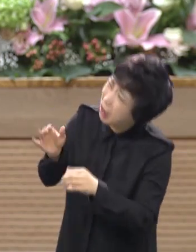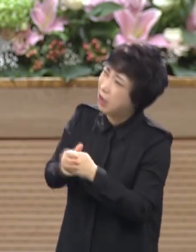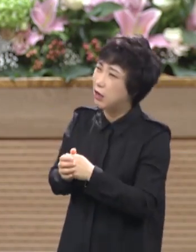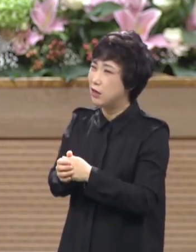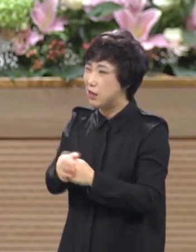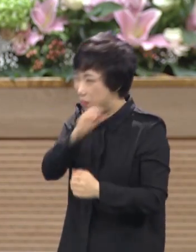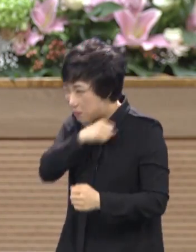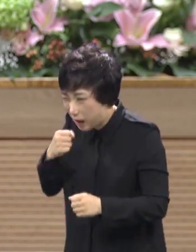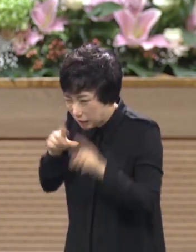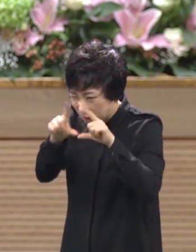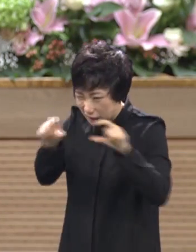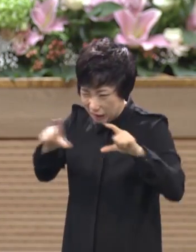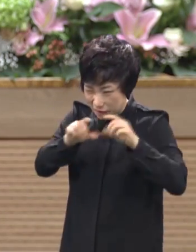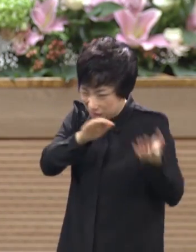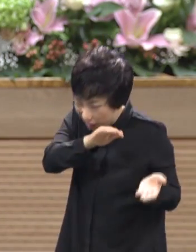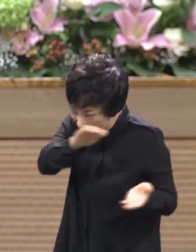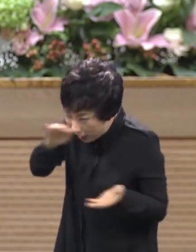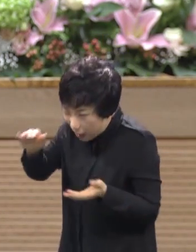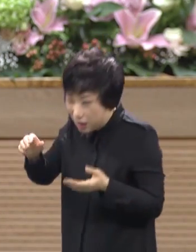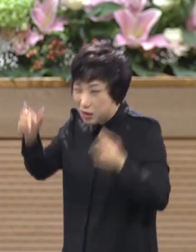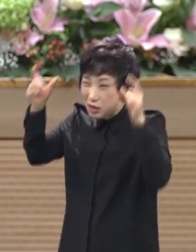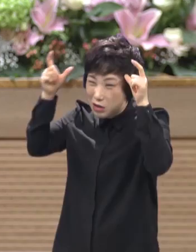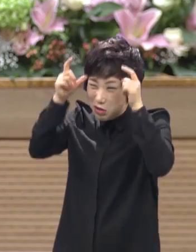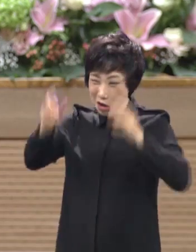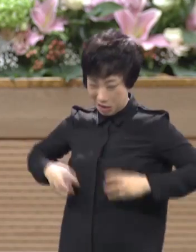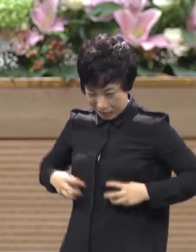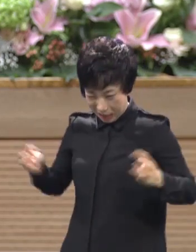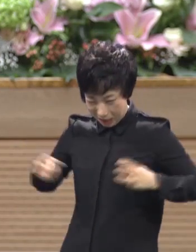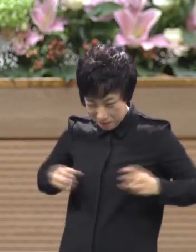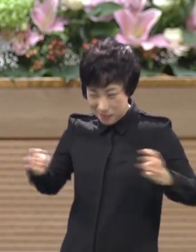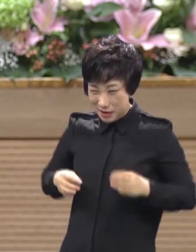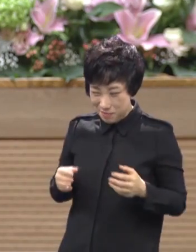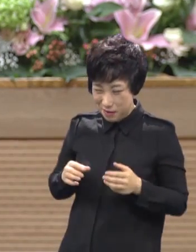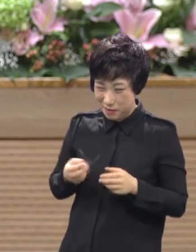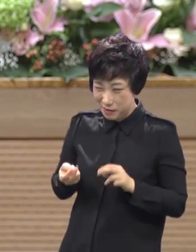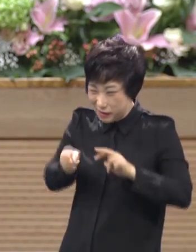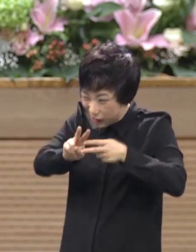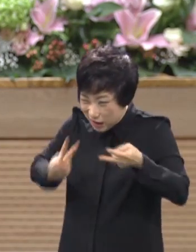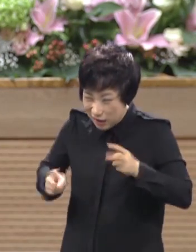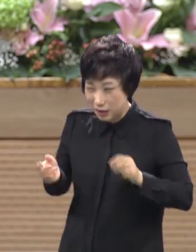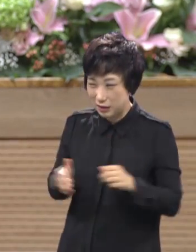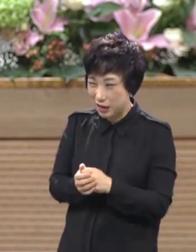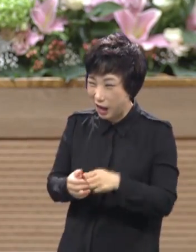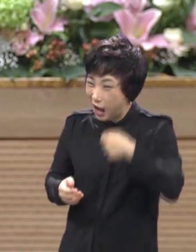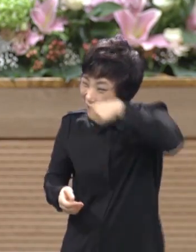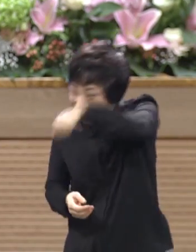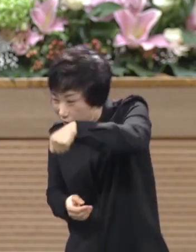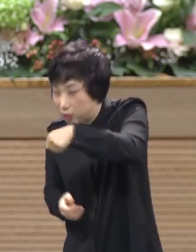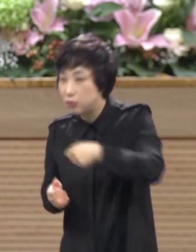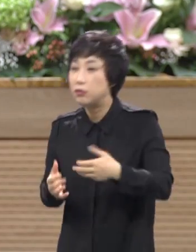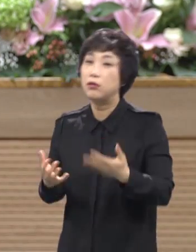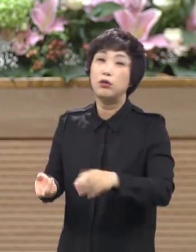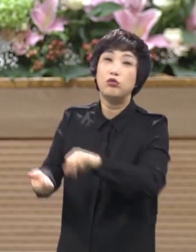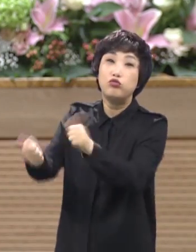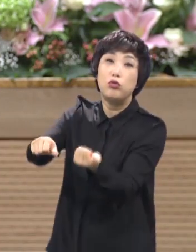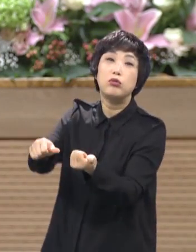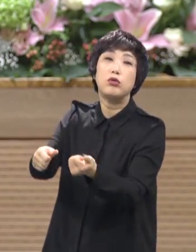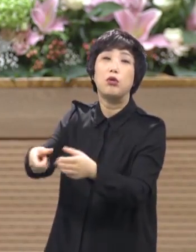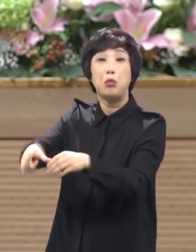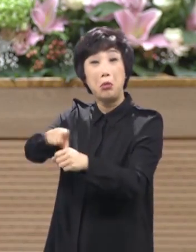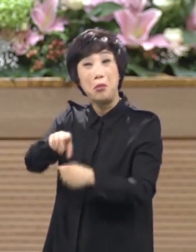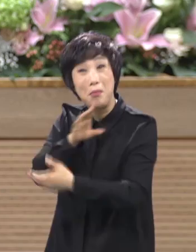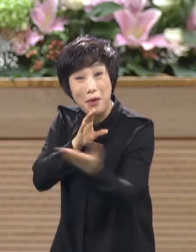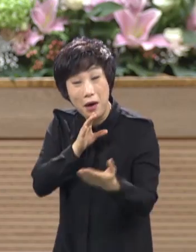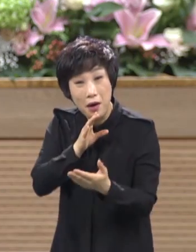아무리 맛있는 아주 소 갈비 안살을 그걸 구워서 입이다 늦은 들 무슨 소용이 있으며